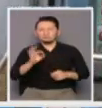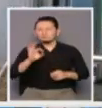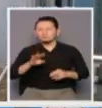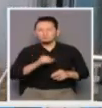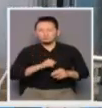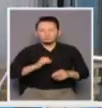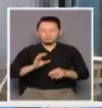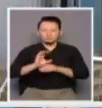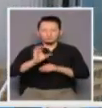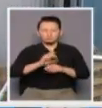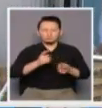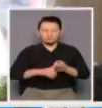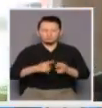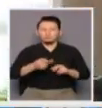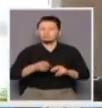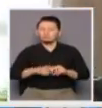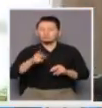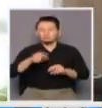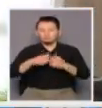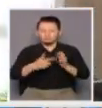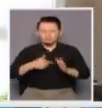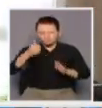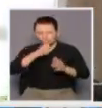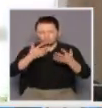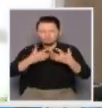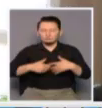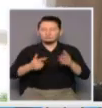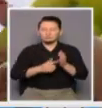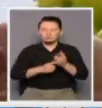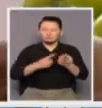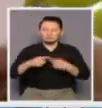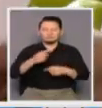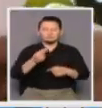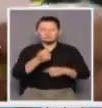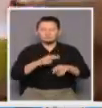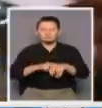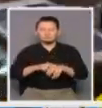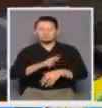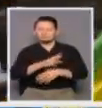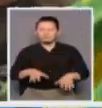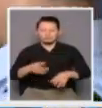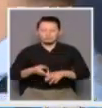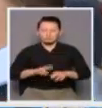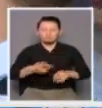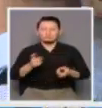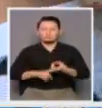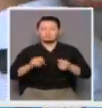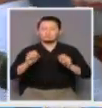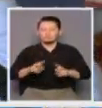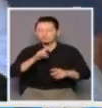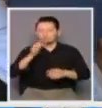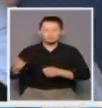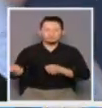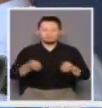стоимости ввозимого товара. В 2017 году были выявлены 7 предпринимателей, которые не уплатили косвенные налоги на импортируемые товары из